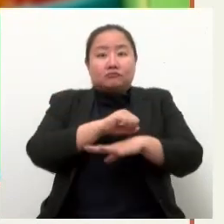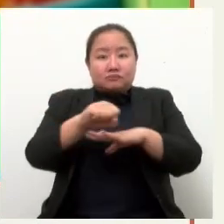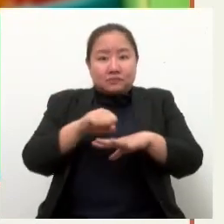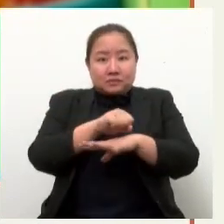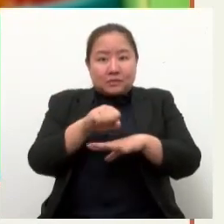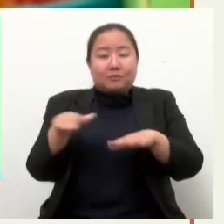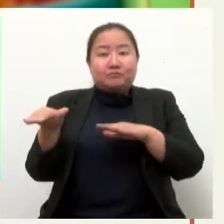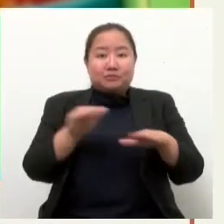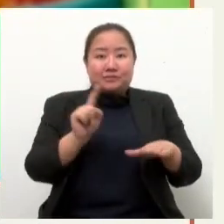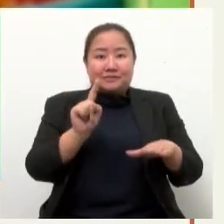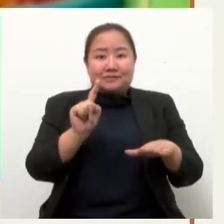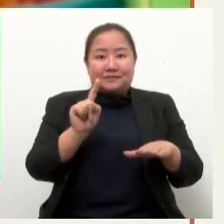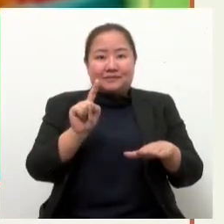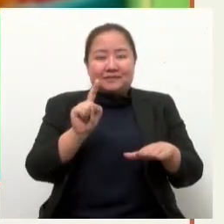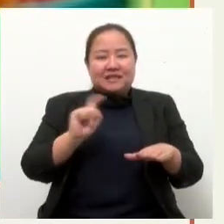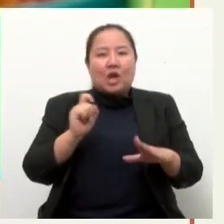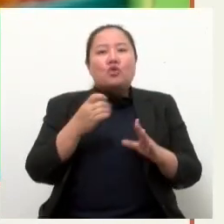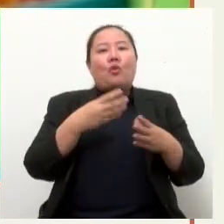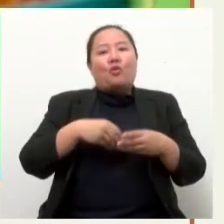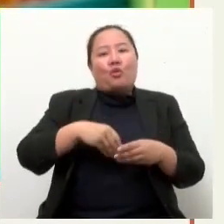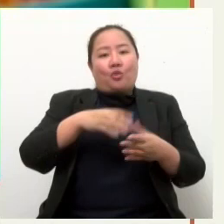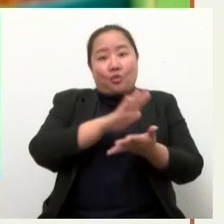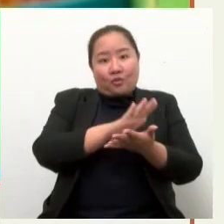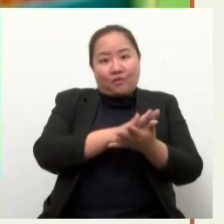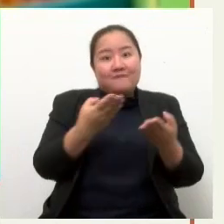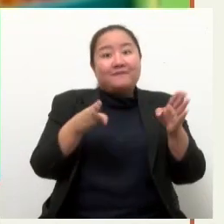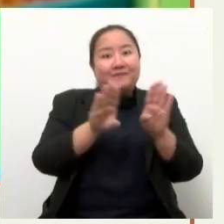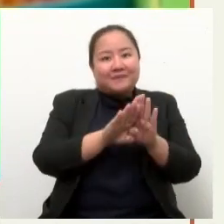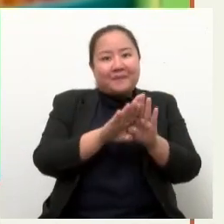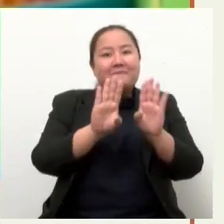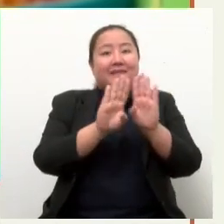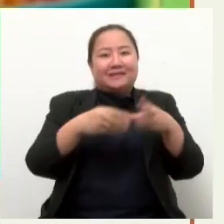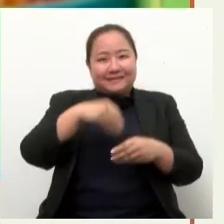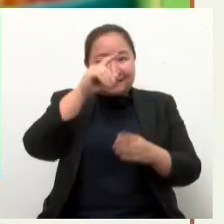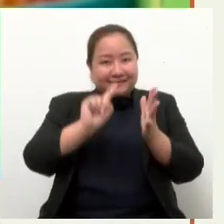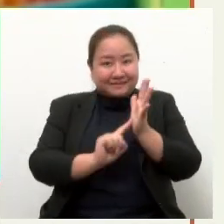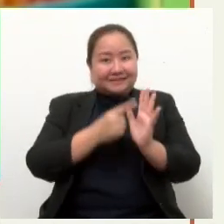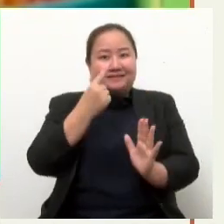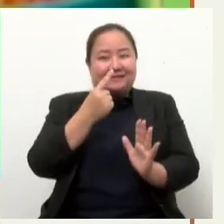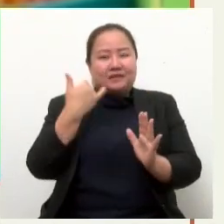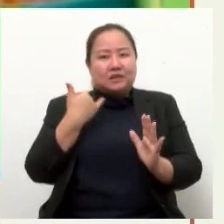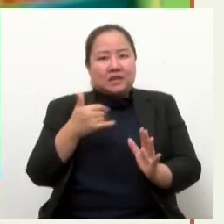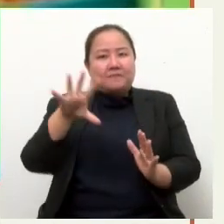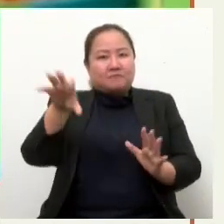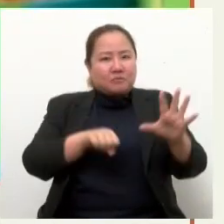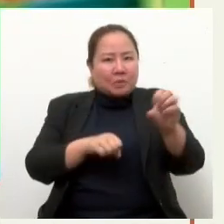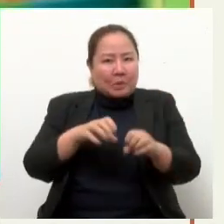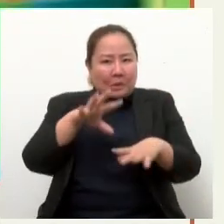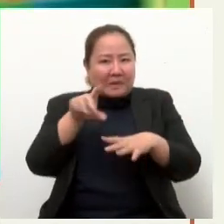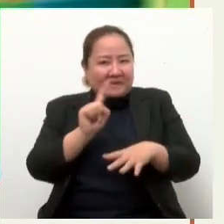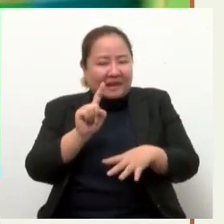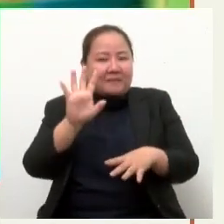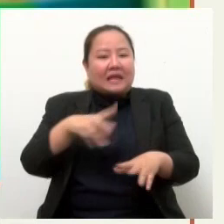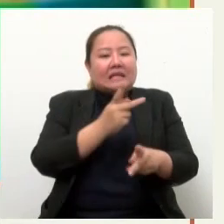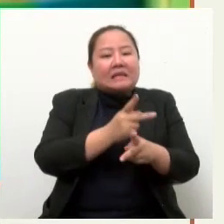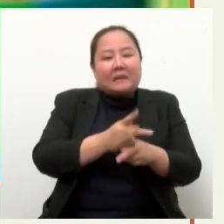ไว้ตั้งแต่ช่วงปิดเทอมนะครับแล้วเป็นการเปิดเรียนวันแรกเราหลอกให้เด็กมาเก็บขยะในสนามเด็กเล่นนะ